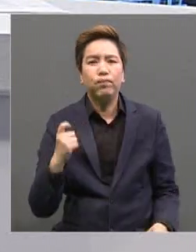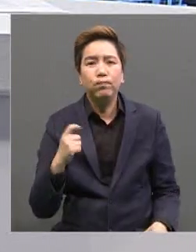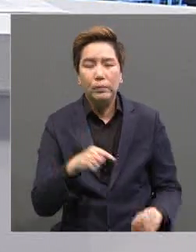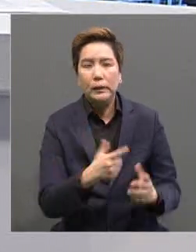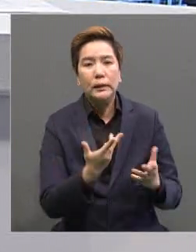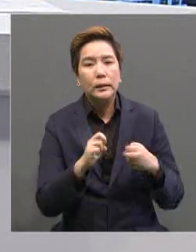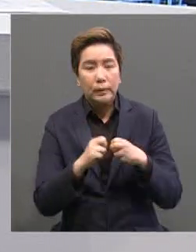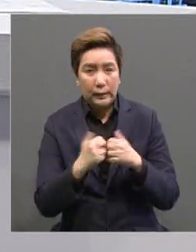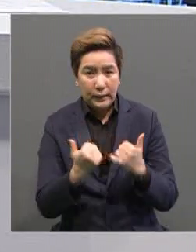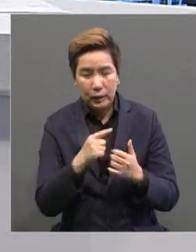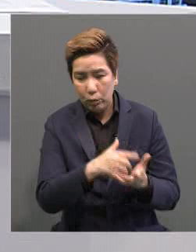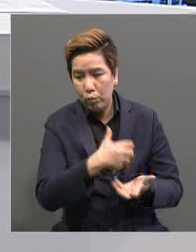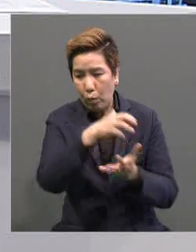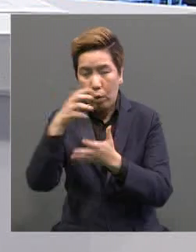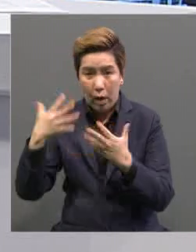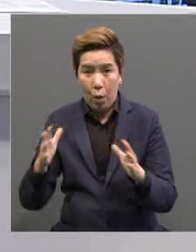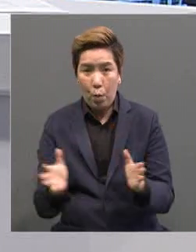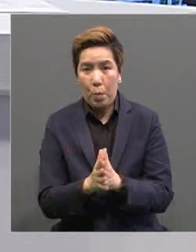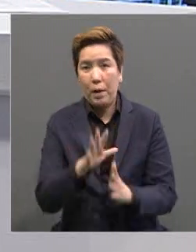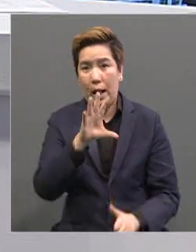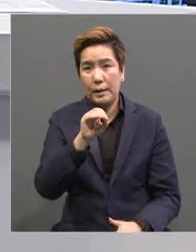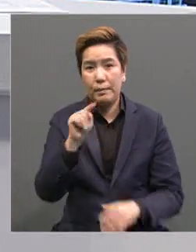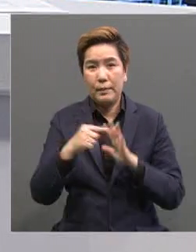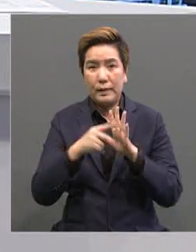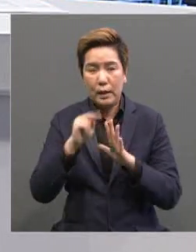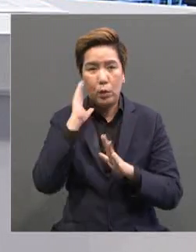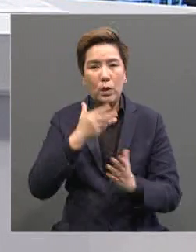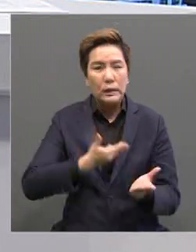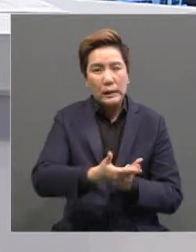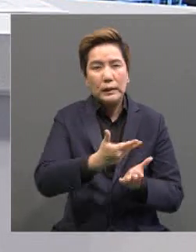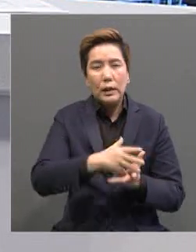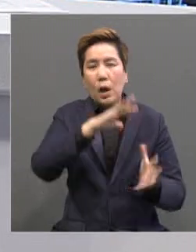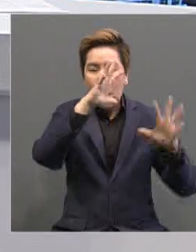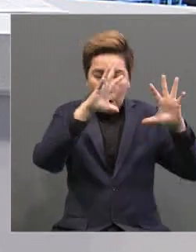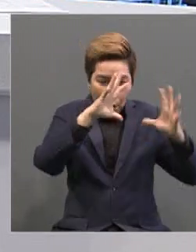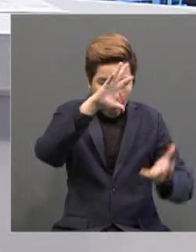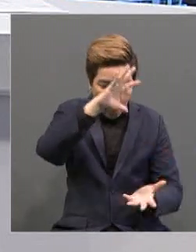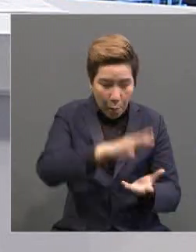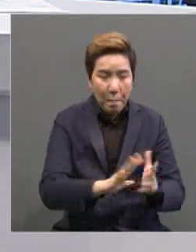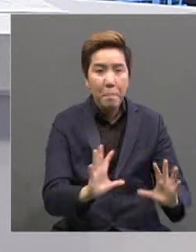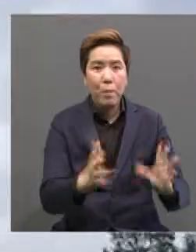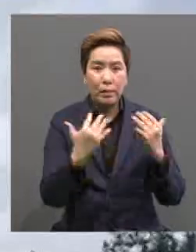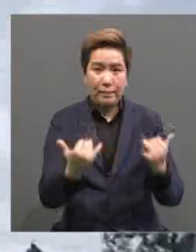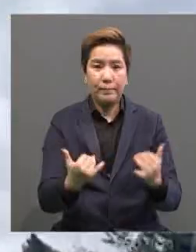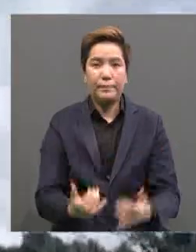ได้ด้วยนะคะขณะนี้ก็ระบายไปแล้วกว่า50ตันโดยจะเปิดรับซื้อจนกว่ามังคุดจะหมดฤดูค่ะ